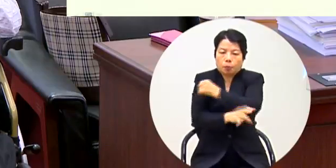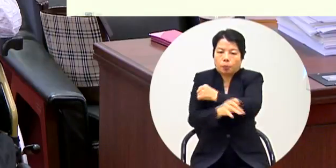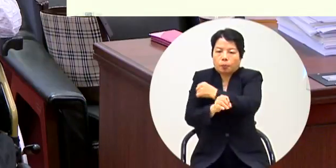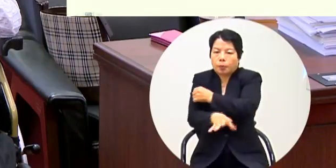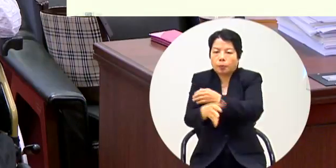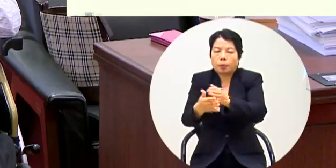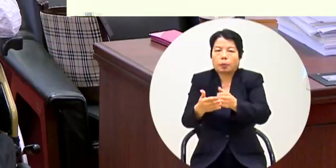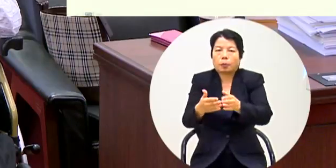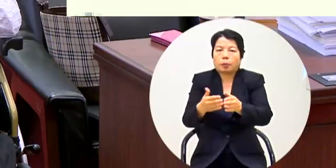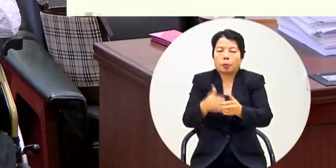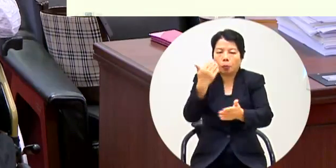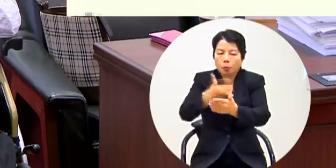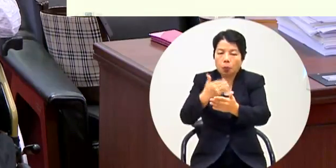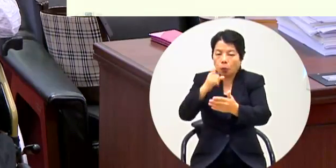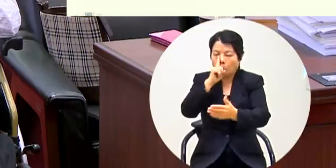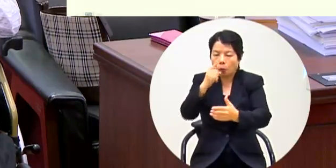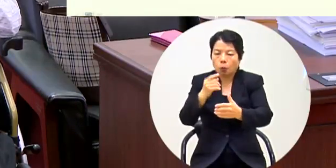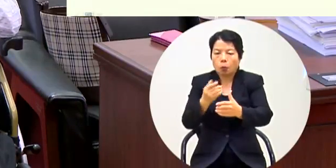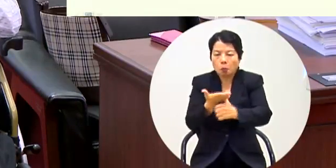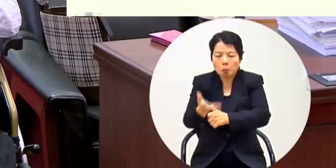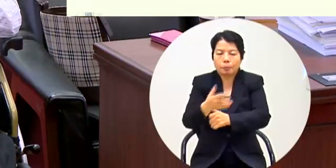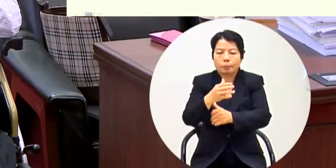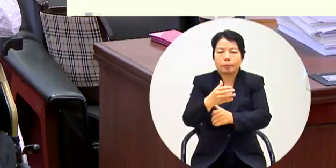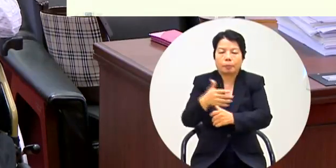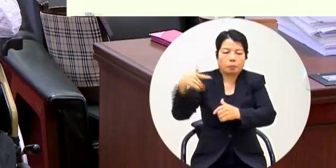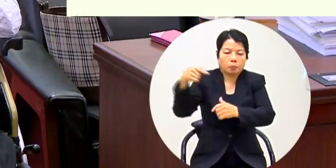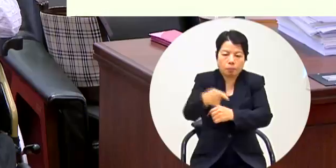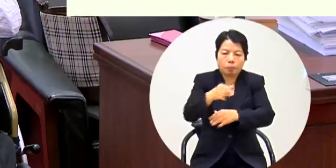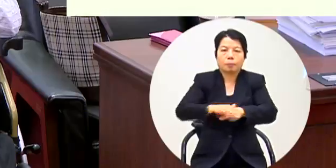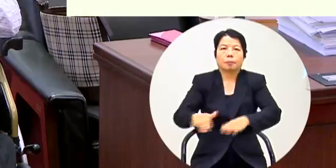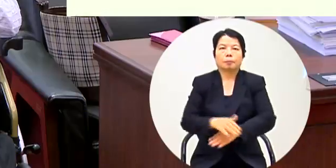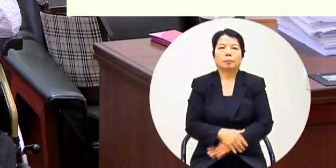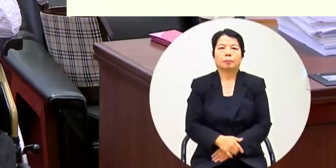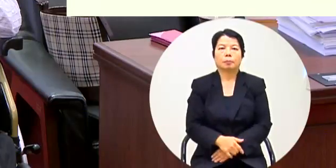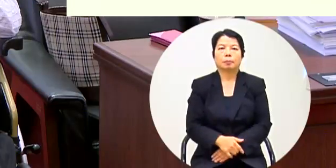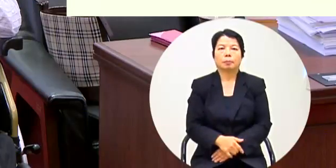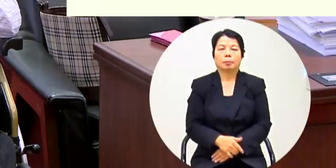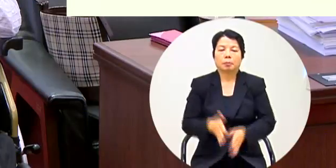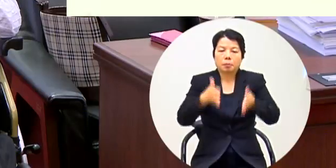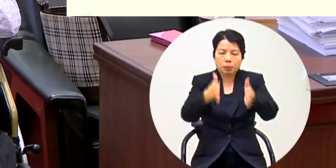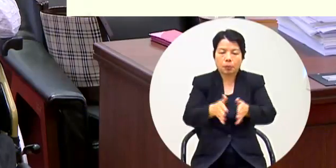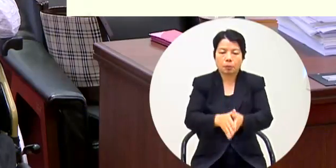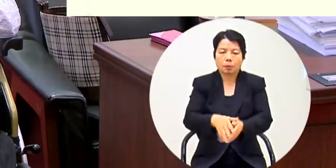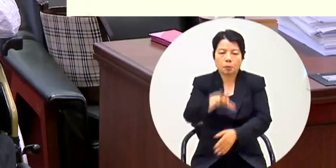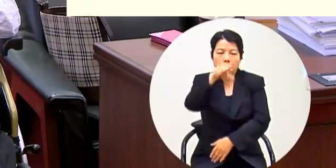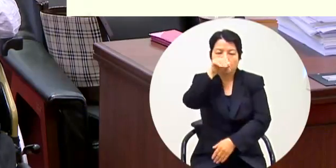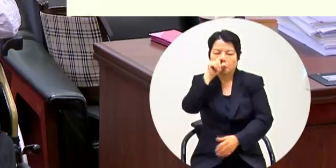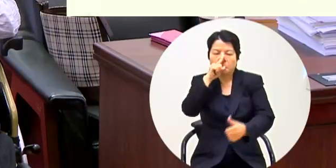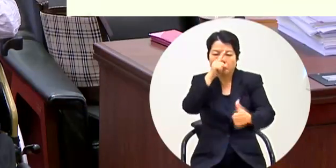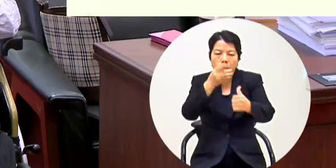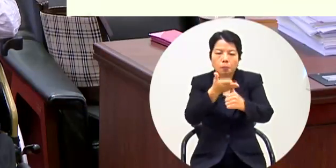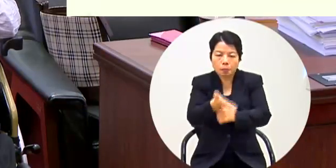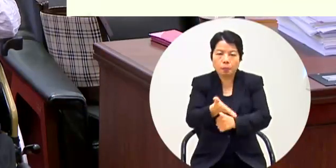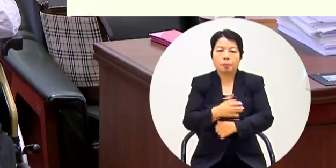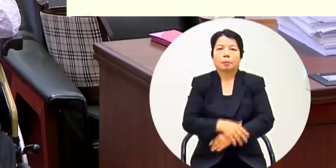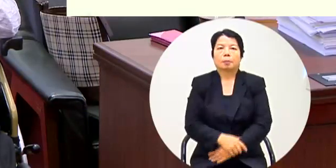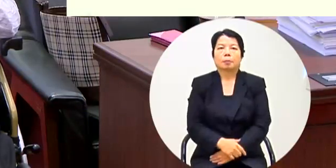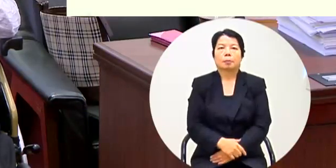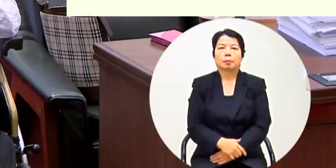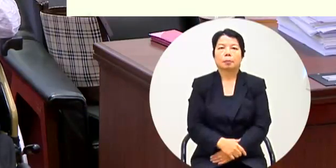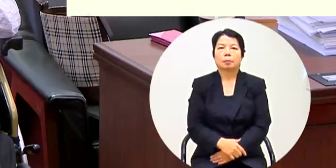幅减少哈。这个是针对这个空污的部分。好，那我请这个环保局